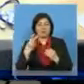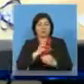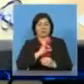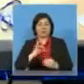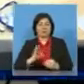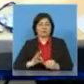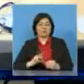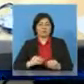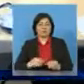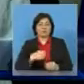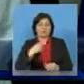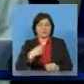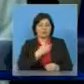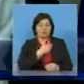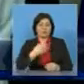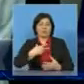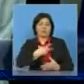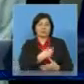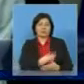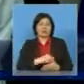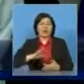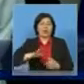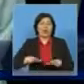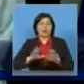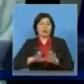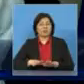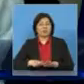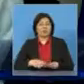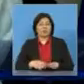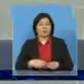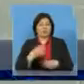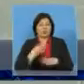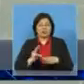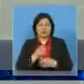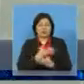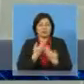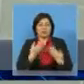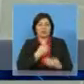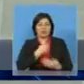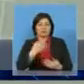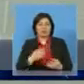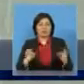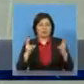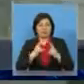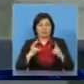всего состава изъявили желание вакцинироваться. Остальные получить укол не отказываются, а хотят понаблюдать